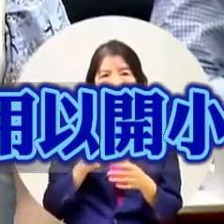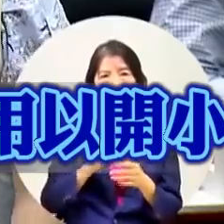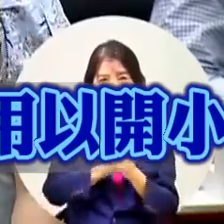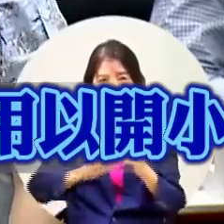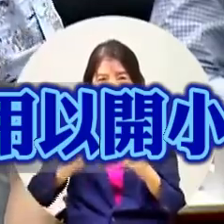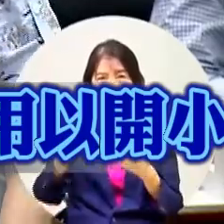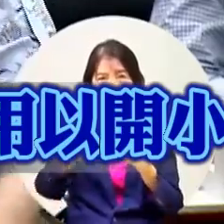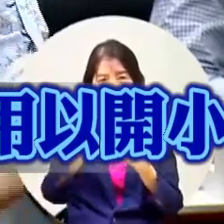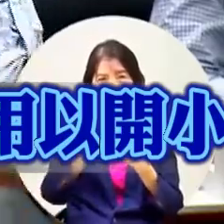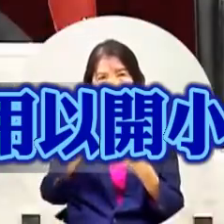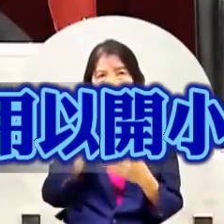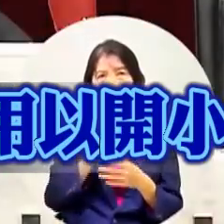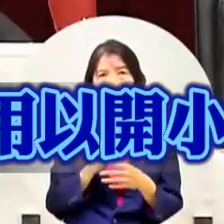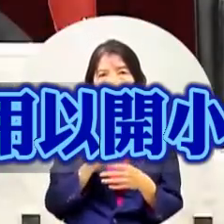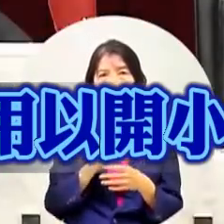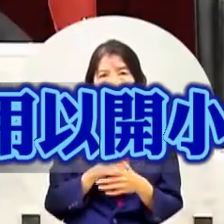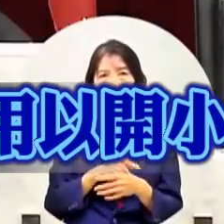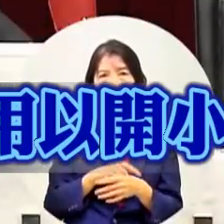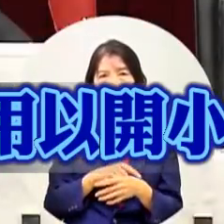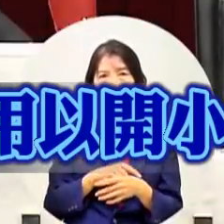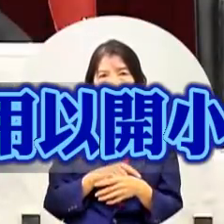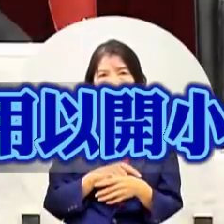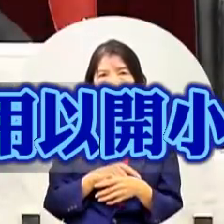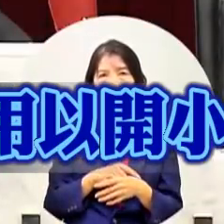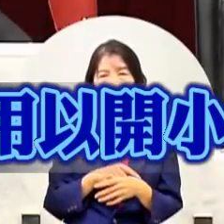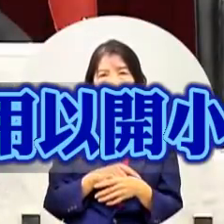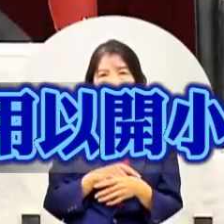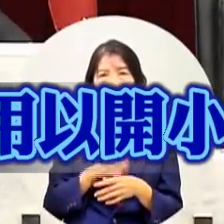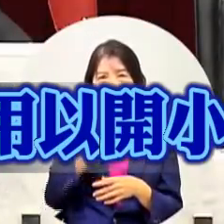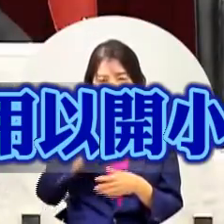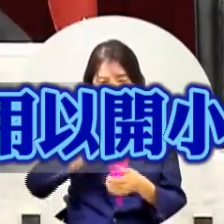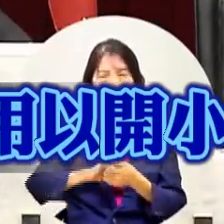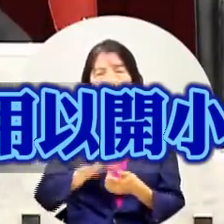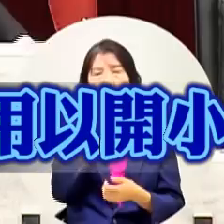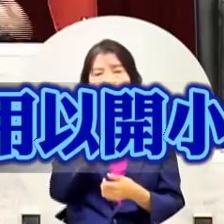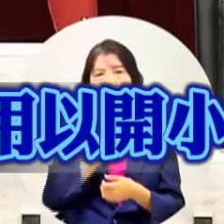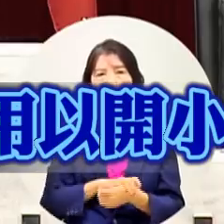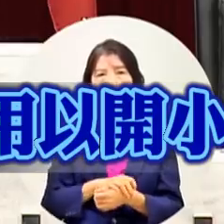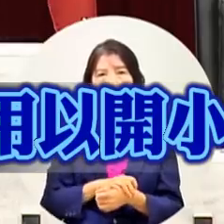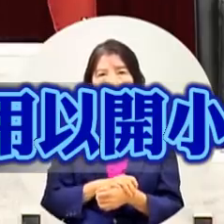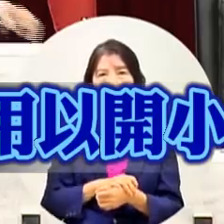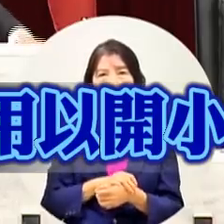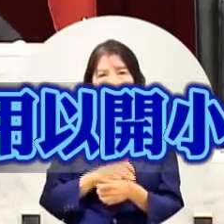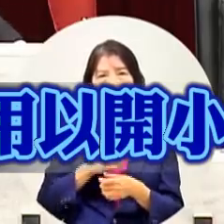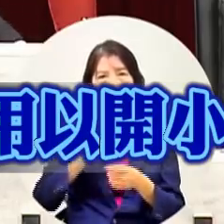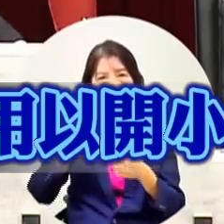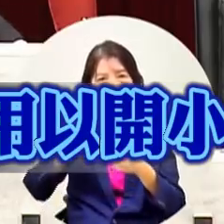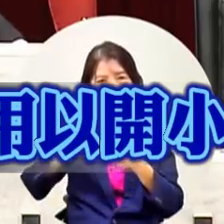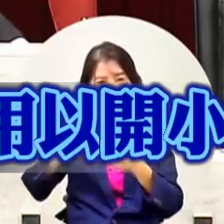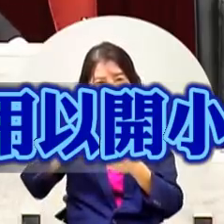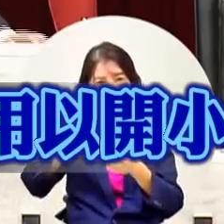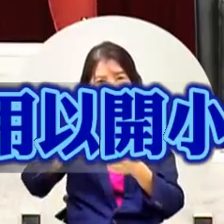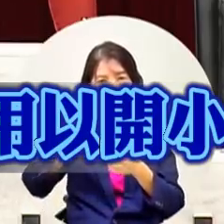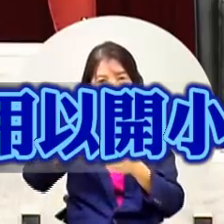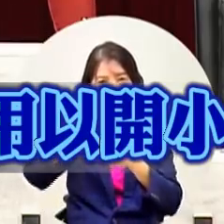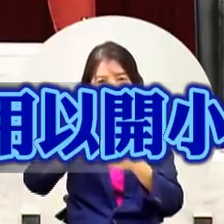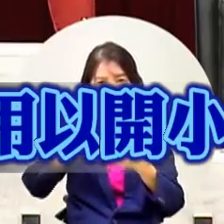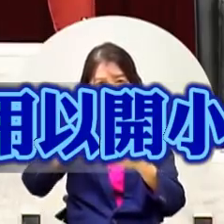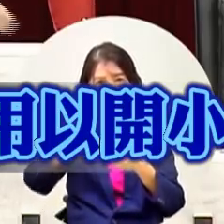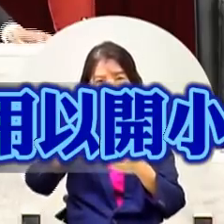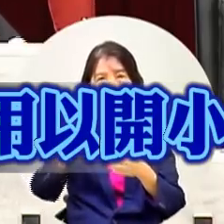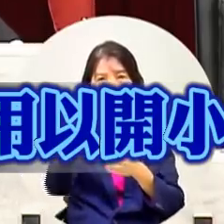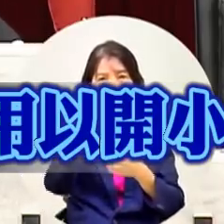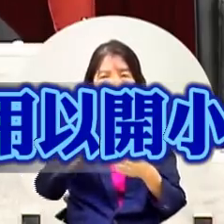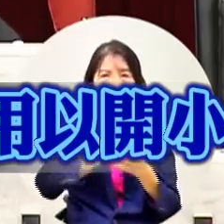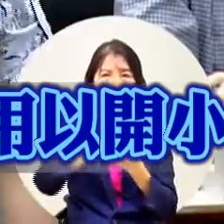已经超过一分钟了。 我没有你给，没你给，我决定的。 议长，我权力很大，可是权力不可以滥用。 没问你， 议